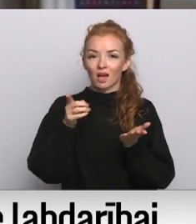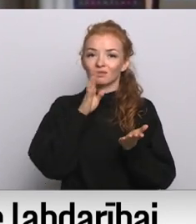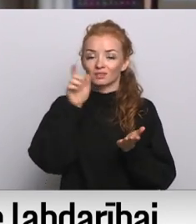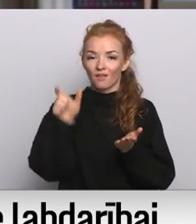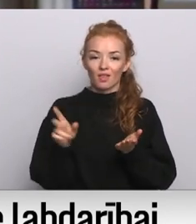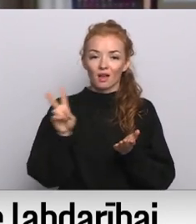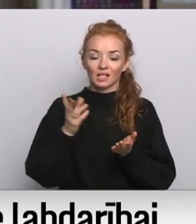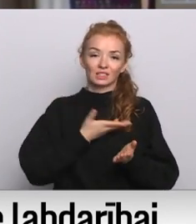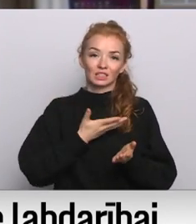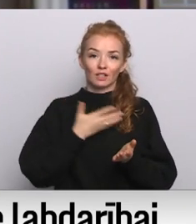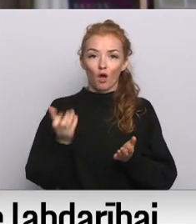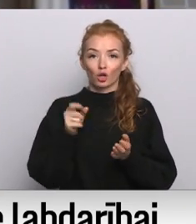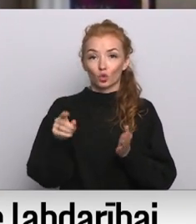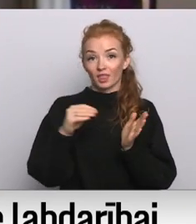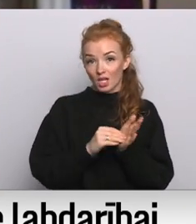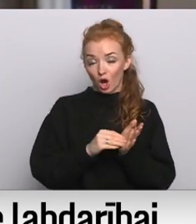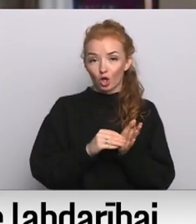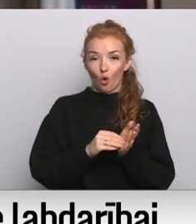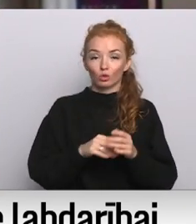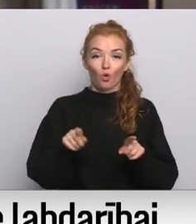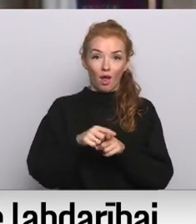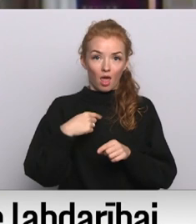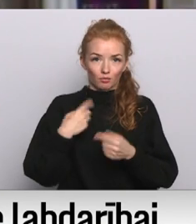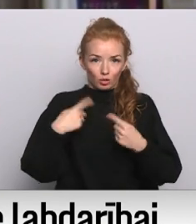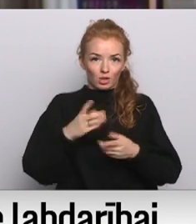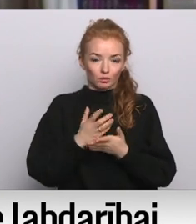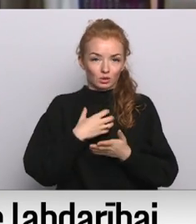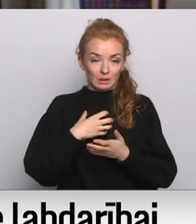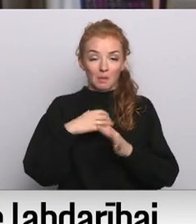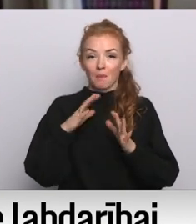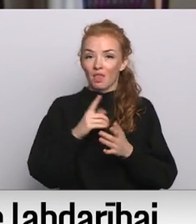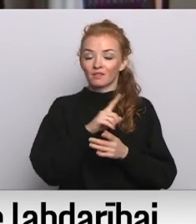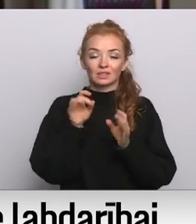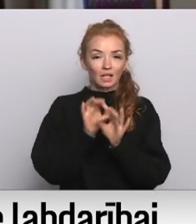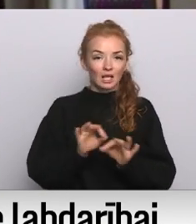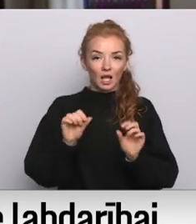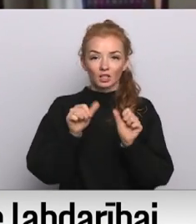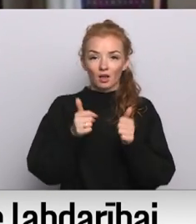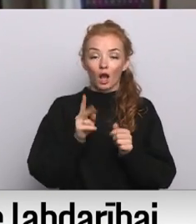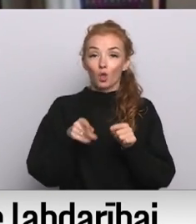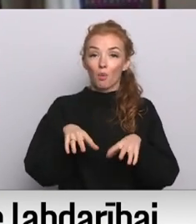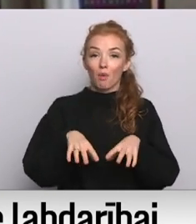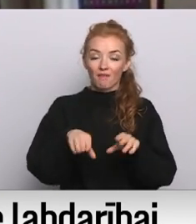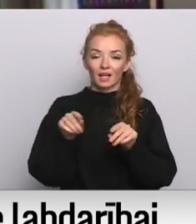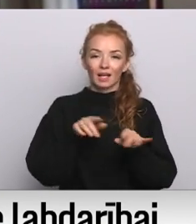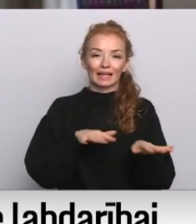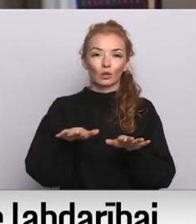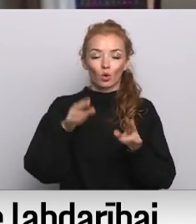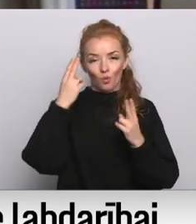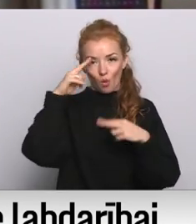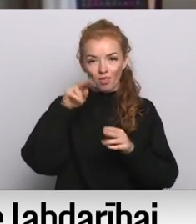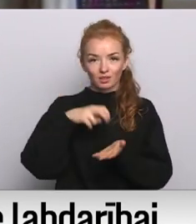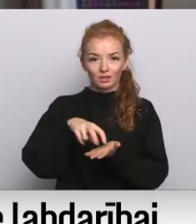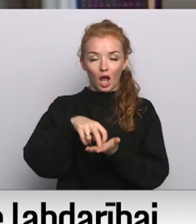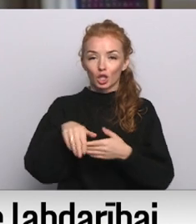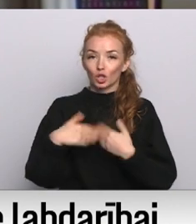olnīcu vēža diagnozi, tostarp arī es, dzīvi un uzdrīkstēšanos. Manuprāt, visbrīnišķīgākais veids, kā to izdarīt, ir sarīkot modes skati, kas